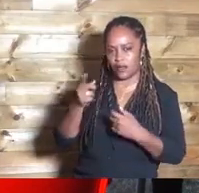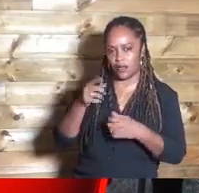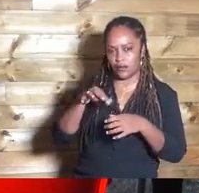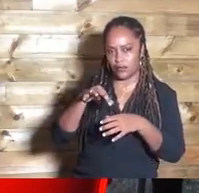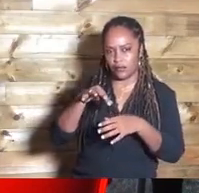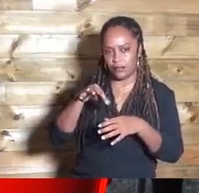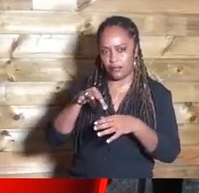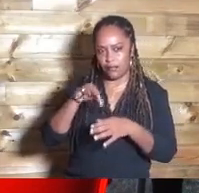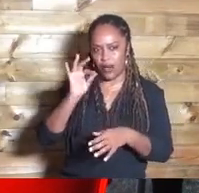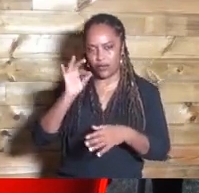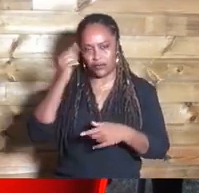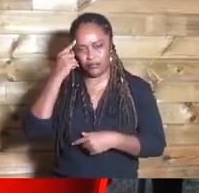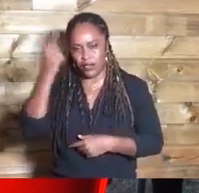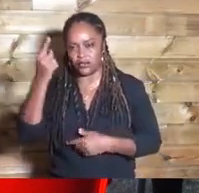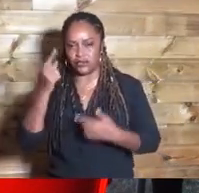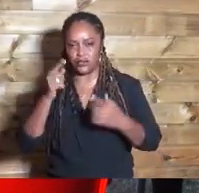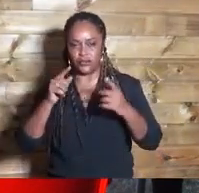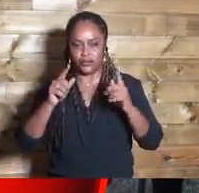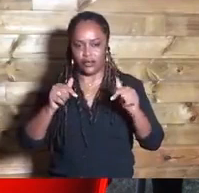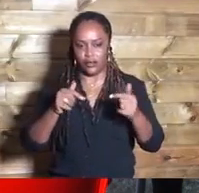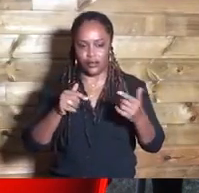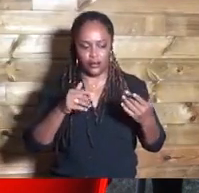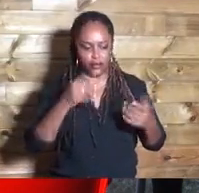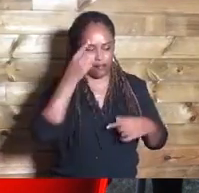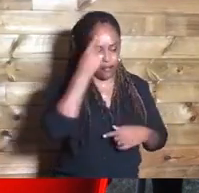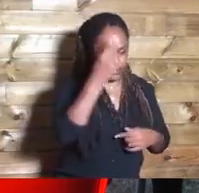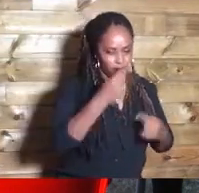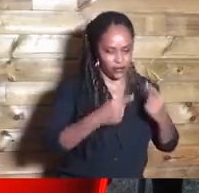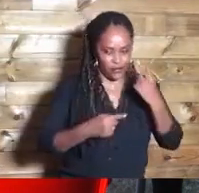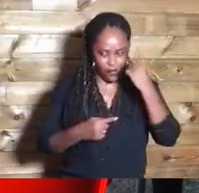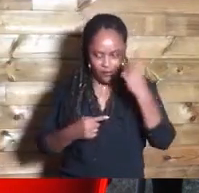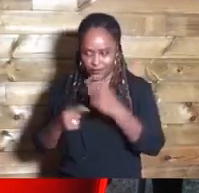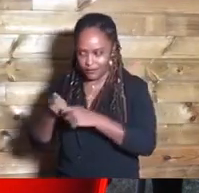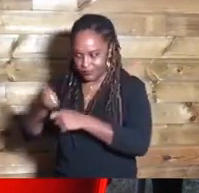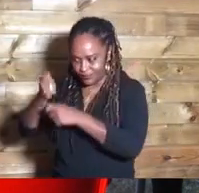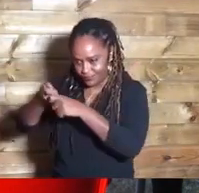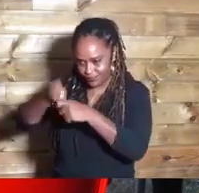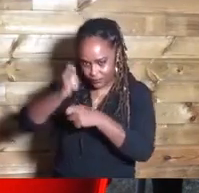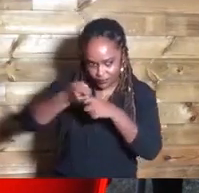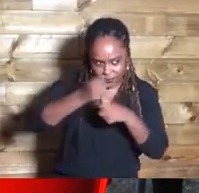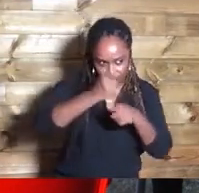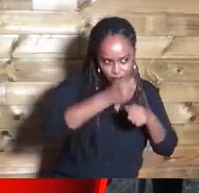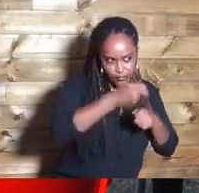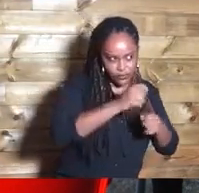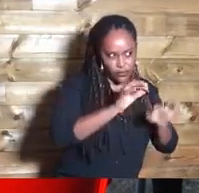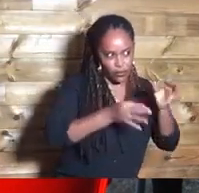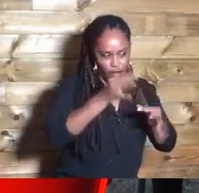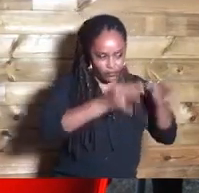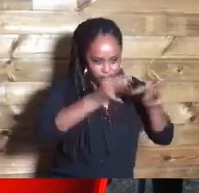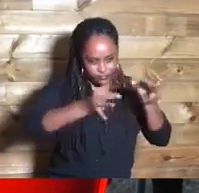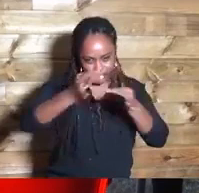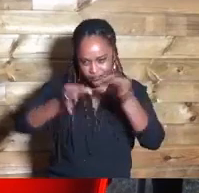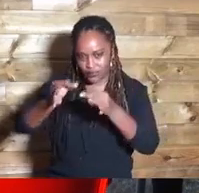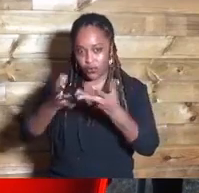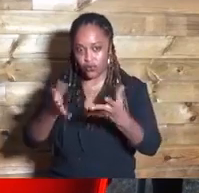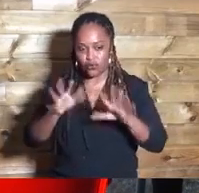nous. Vincent, qui de ton côté, chaque année qu'a fait sondage, et chaque année sondage a dit les questions